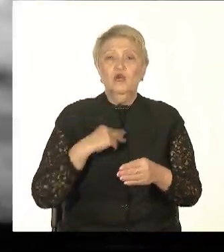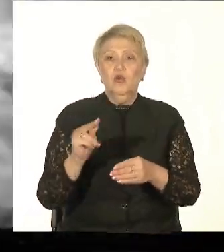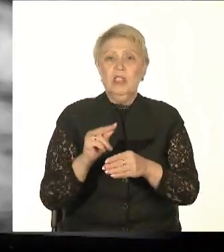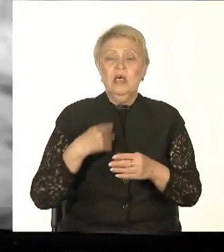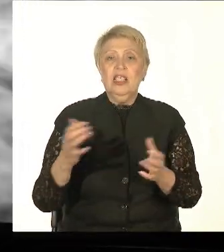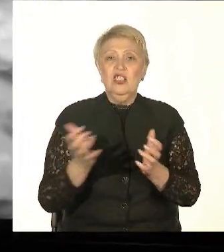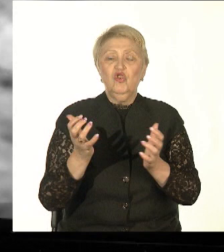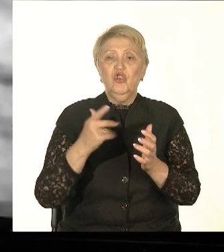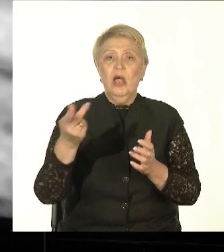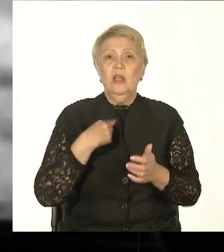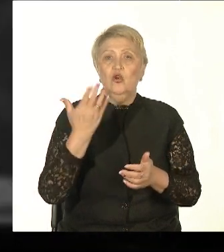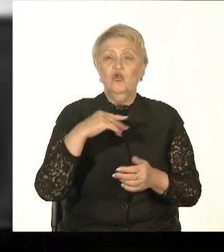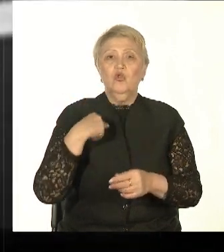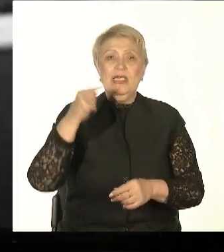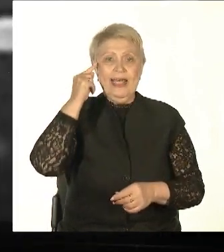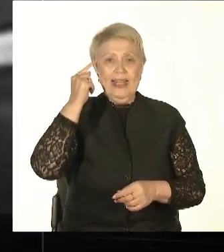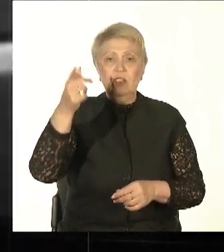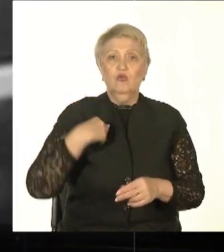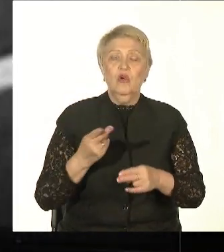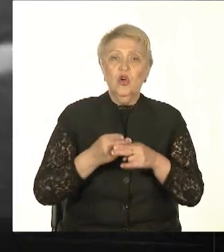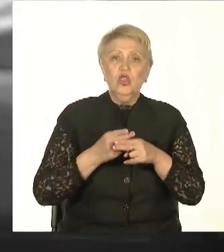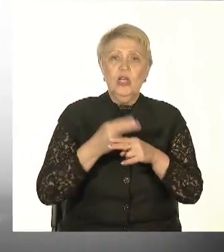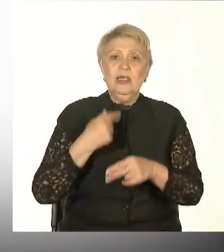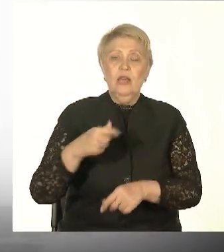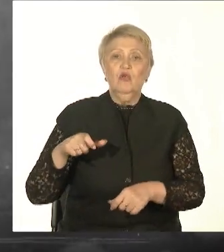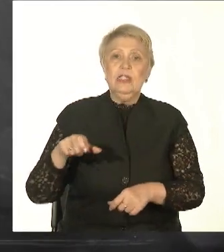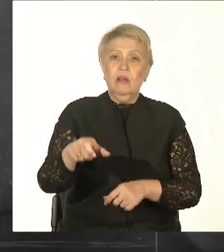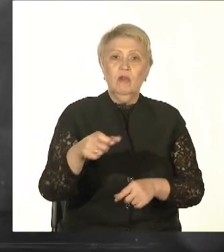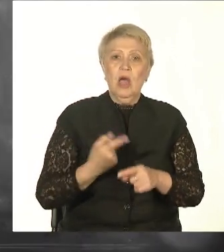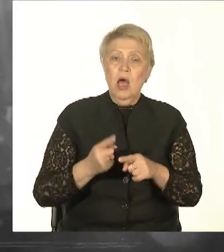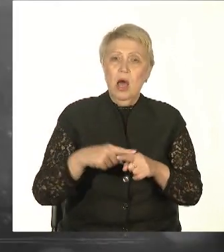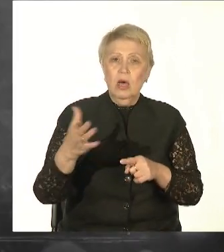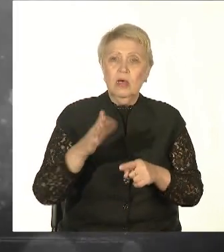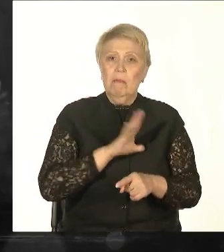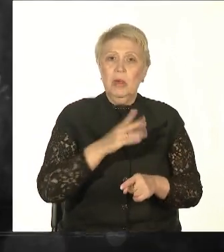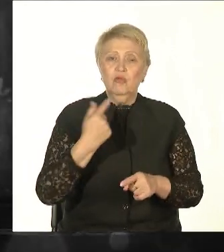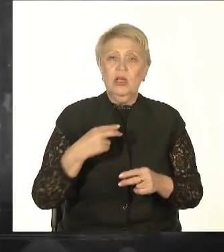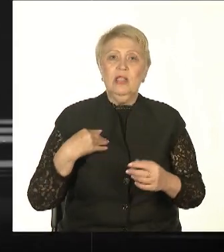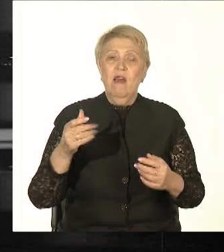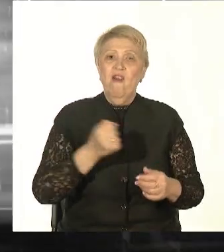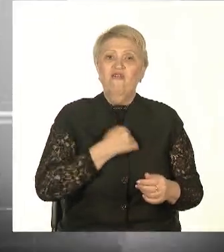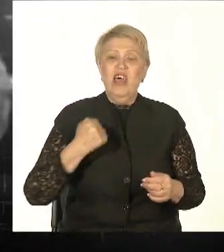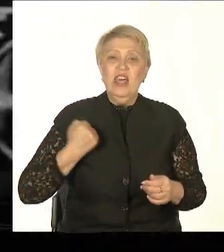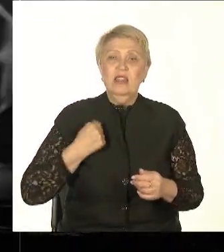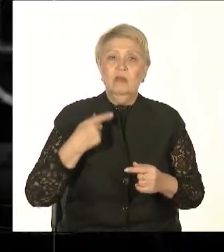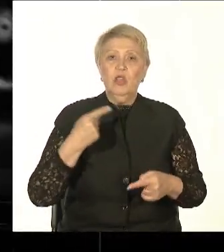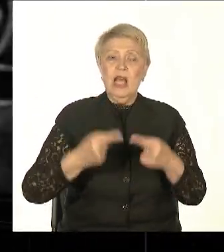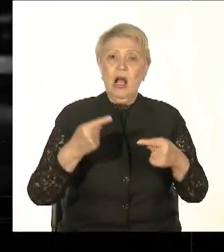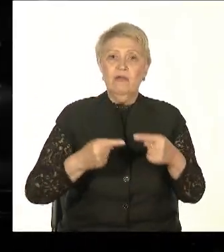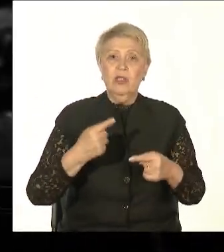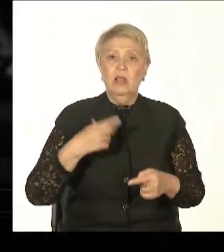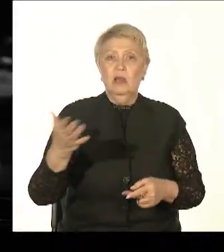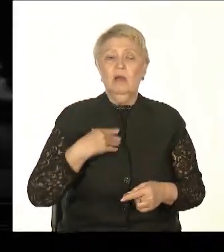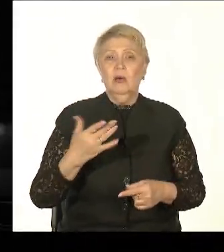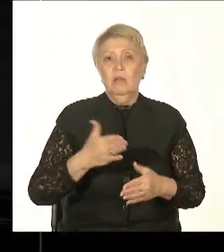китайскую восточную железную дорогу. Именно этот транспортный комплекс стал причиной военного конфликта между Китаем и молодым советским